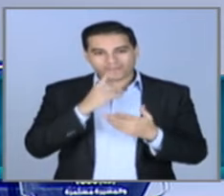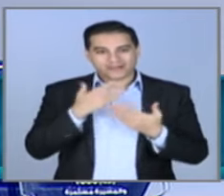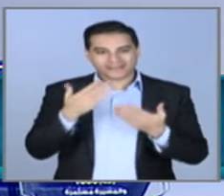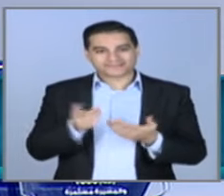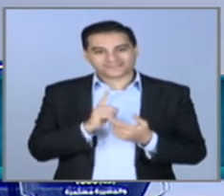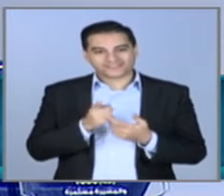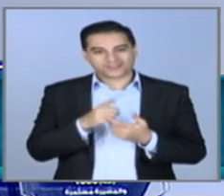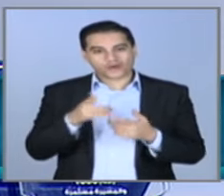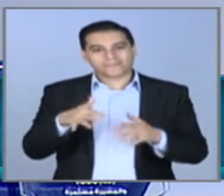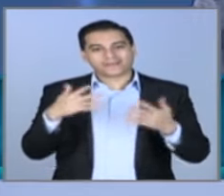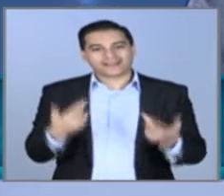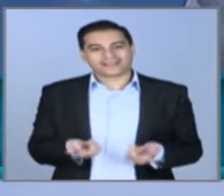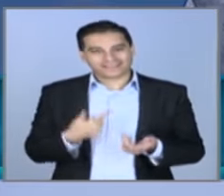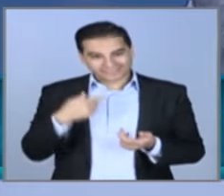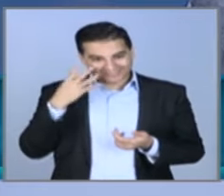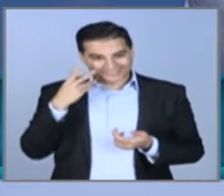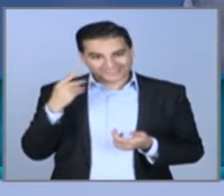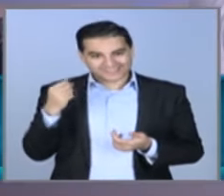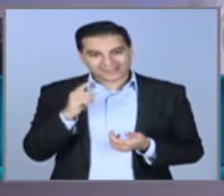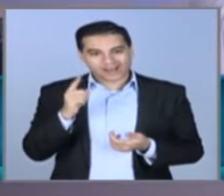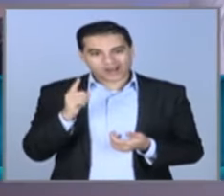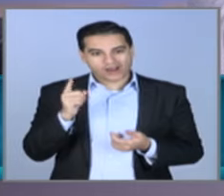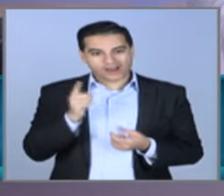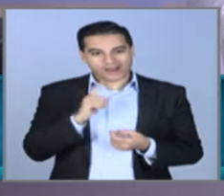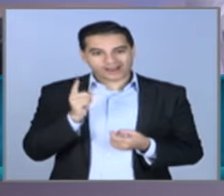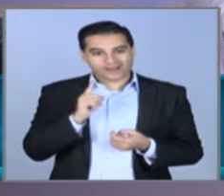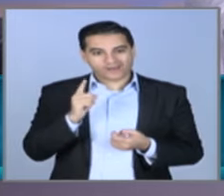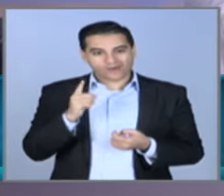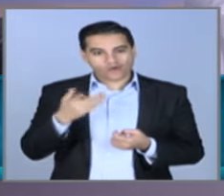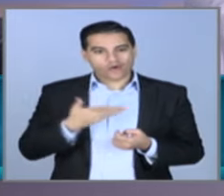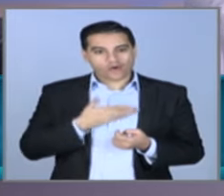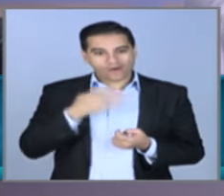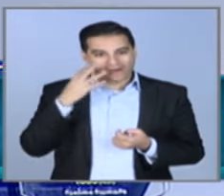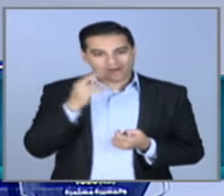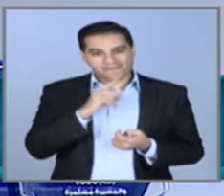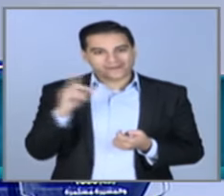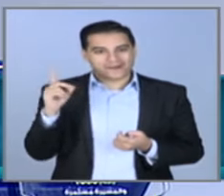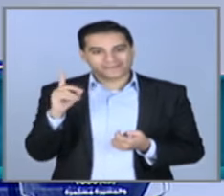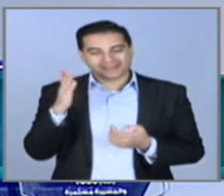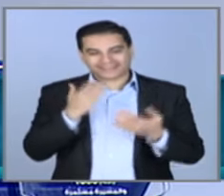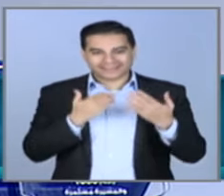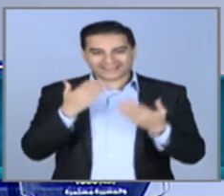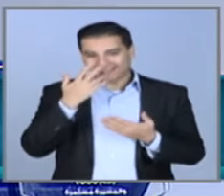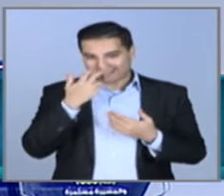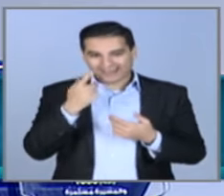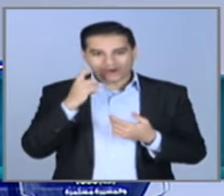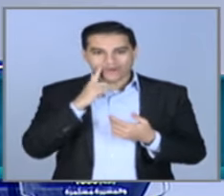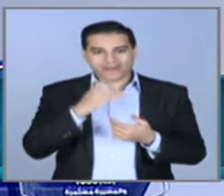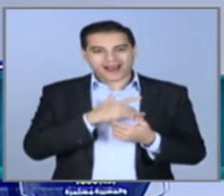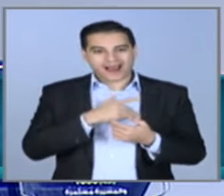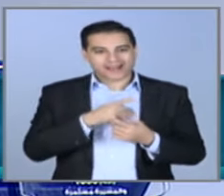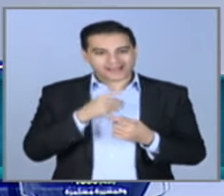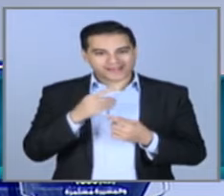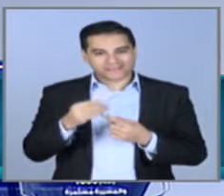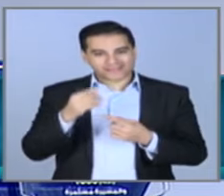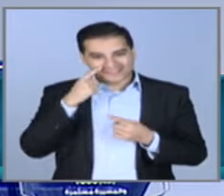لا بس امال ايه؟ طيب نسيت. لا لا، هو اختلط على الامر انه عمره ما ينسى التاريخ ده اساسا. يعني بص، قلب الام فعلا عماله